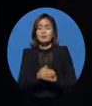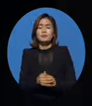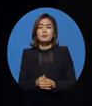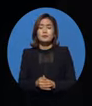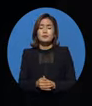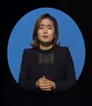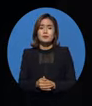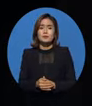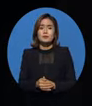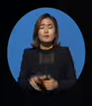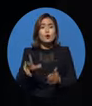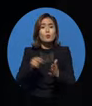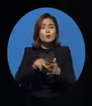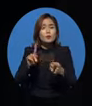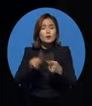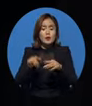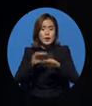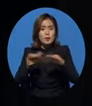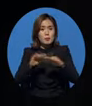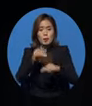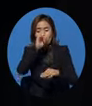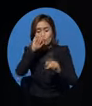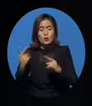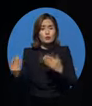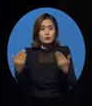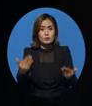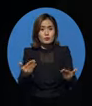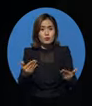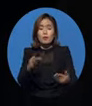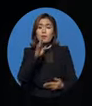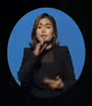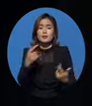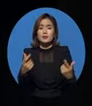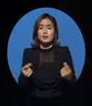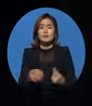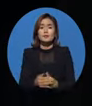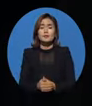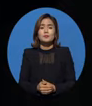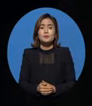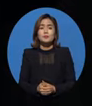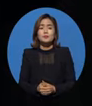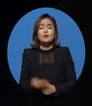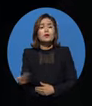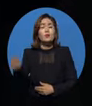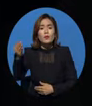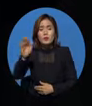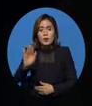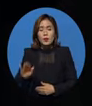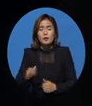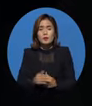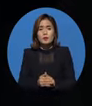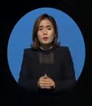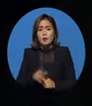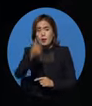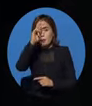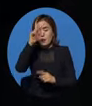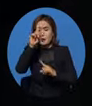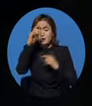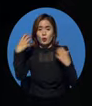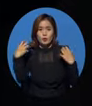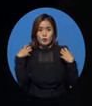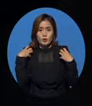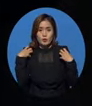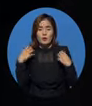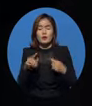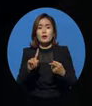그래서 그런 문제들을 해소 해서 기회를 주는 것은 전부 옳다고 생각합니다 그런데 박근혜 정부 때 의 기후의